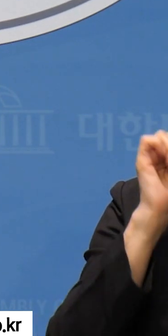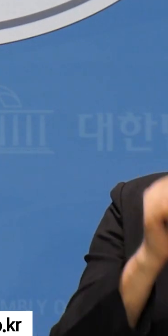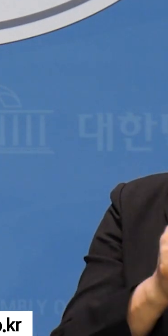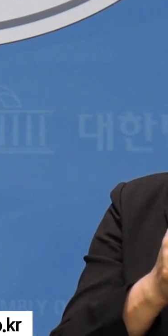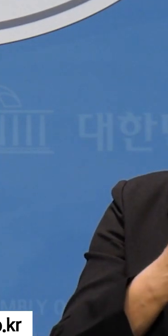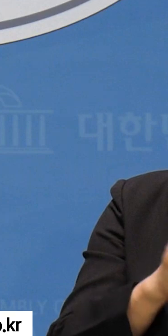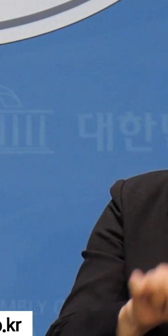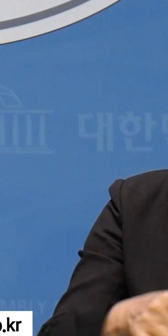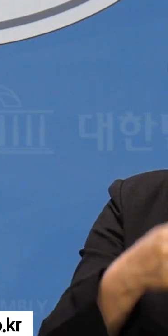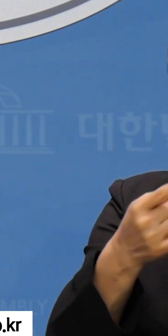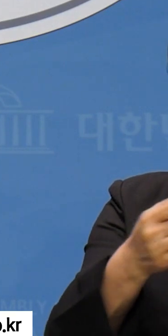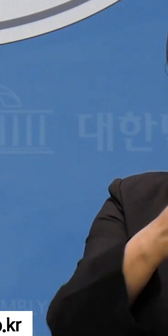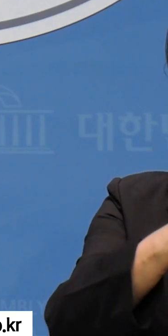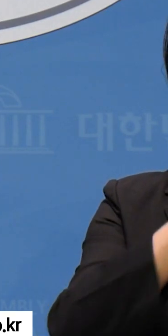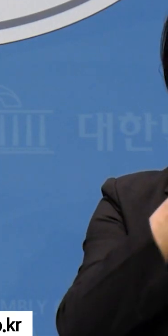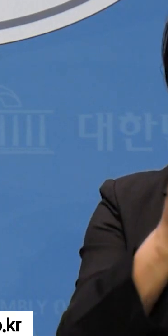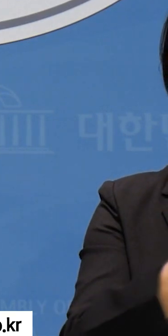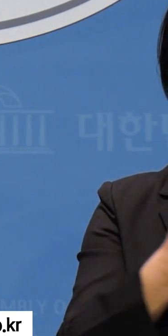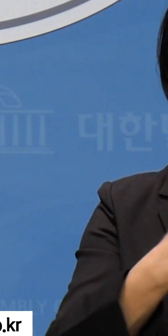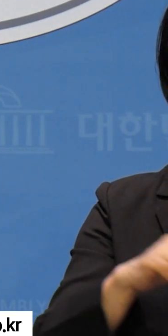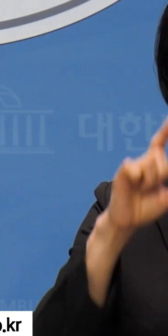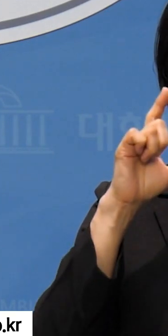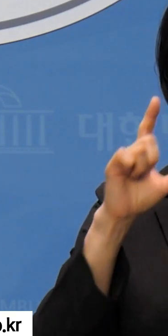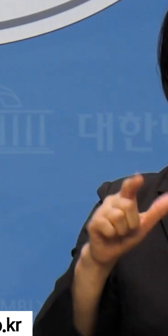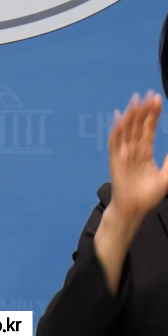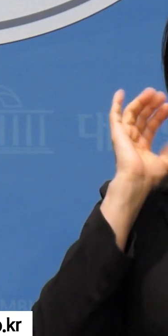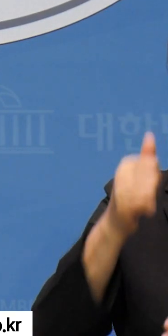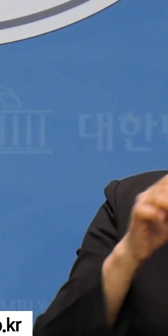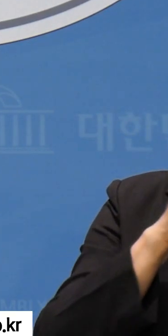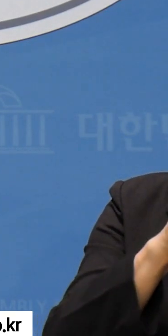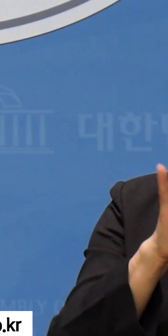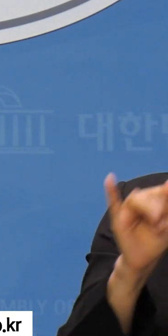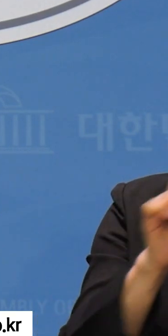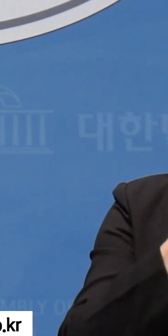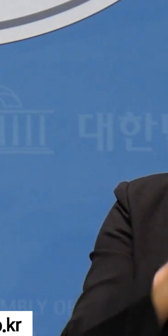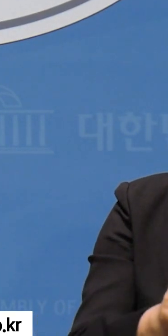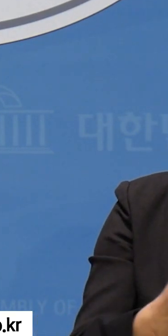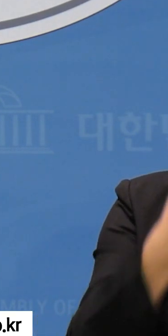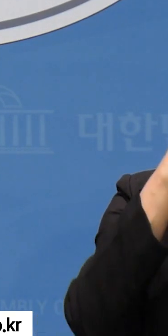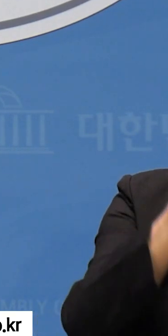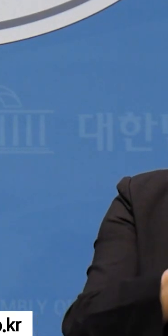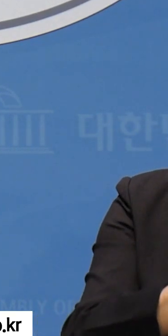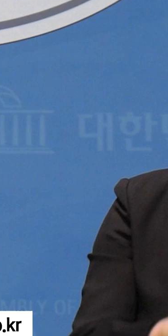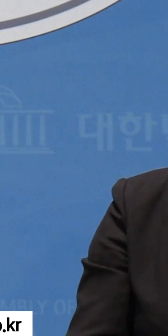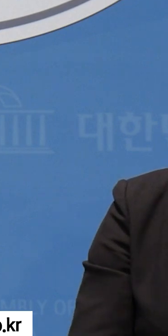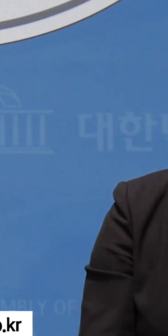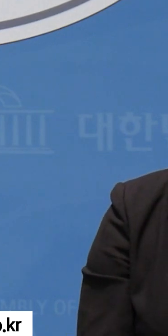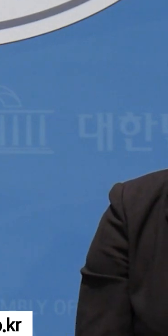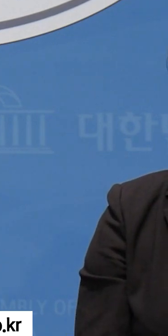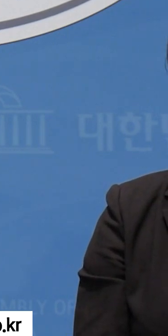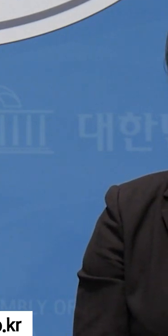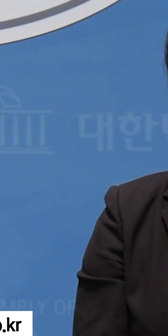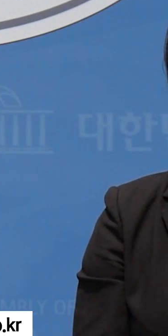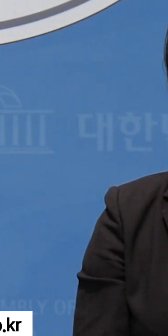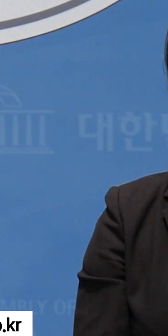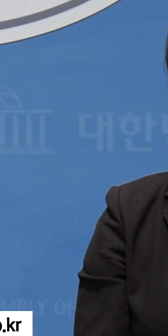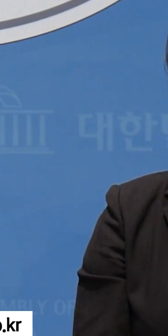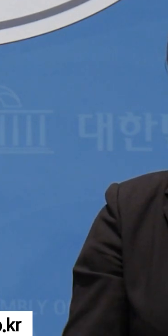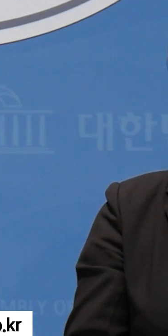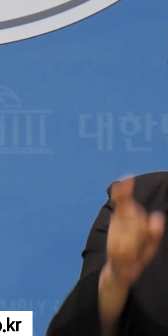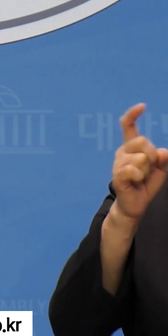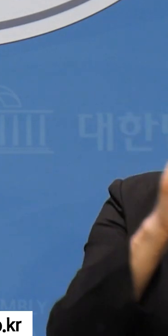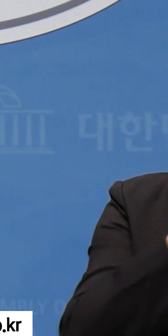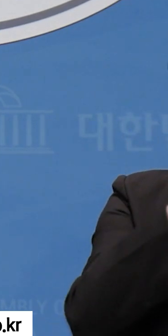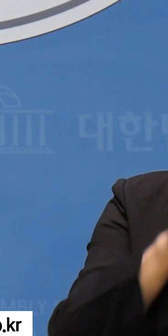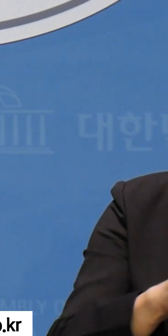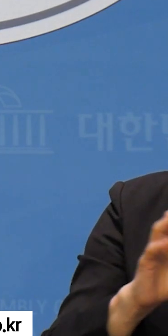참석 요청이 많다고 첨언한 대통령실 관계자의 말은 기가 막힙니다. 논란과